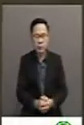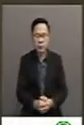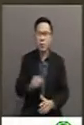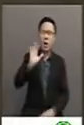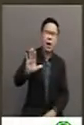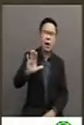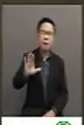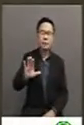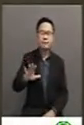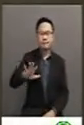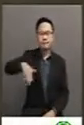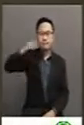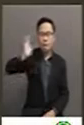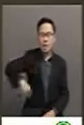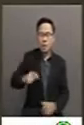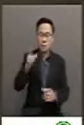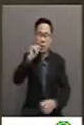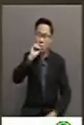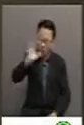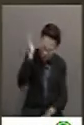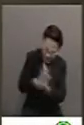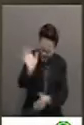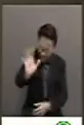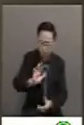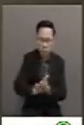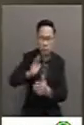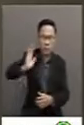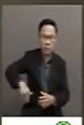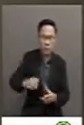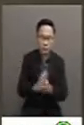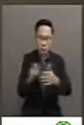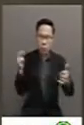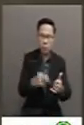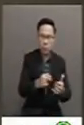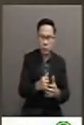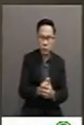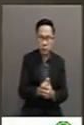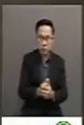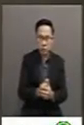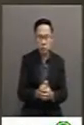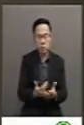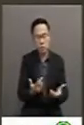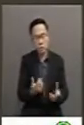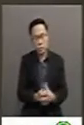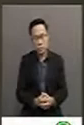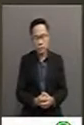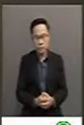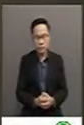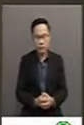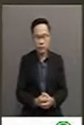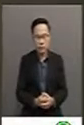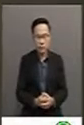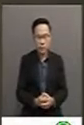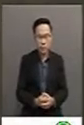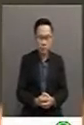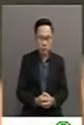ไรได้ คือเราได้มีการห้าม ห้ามสิวิ่งไล่กันไปเลยไล่ลูกฉันเองก็ไม่ค่อยจะดีฉันไล่ไม่